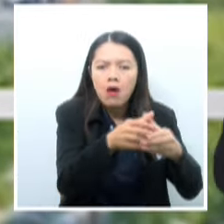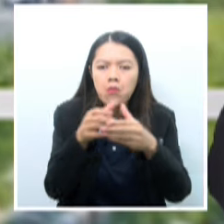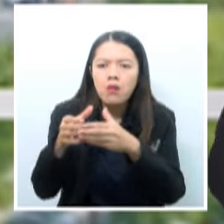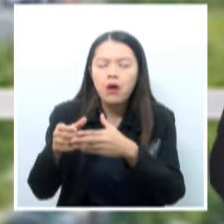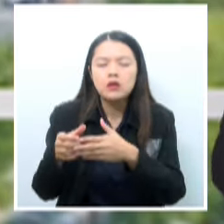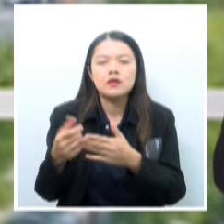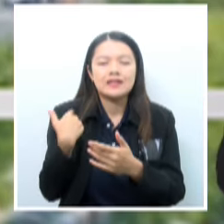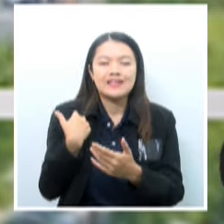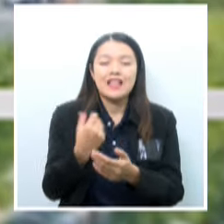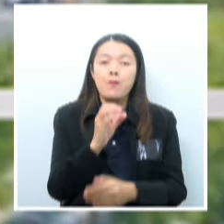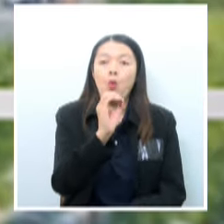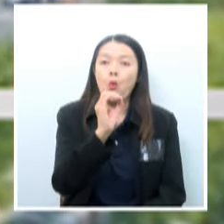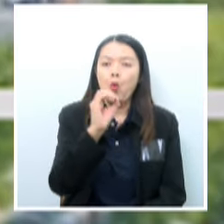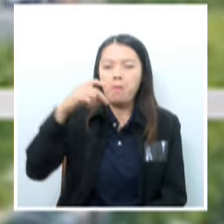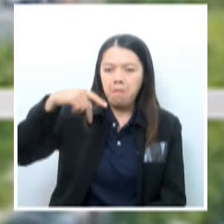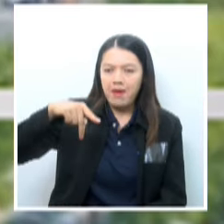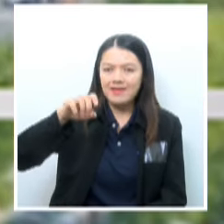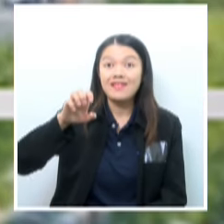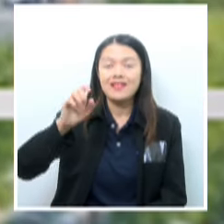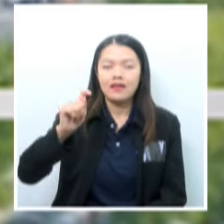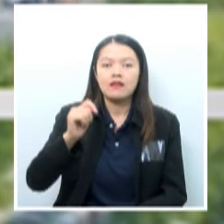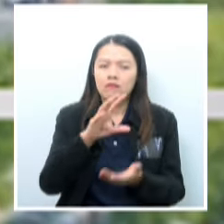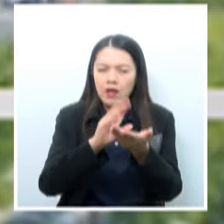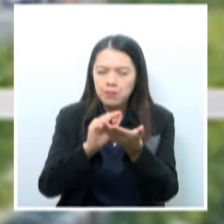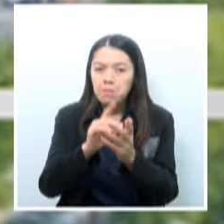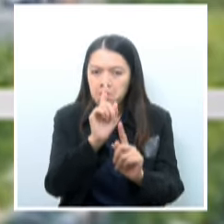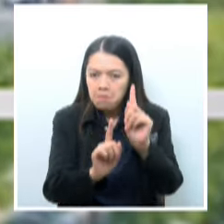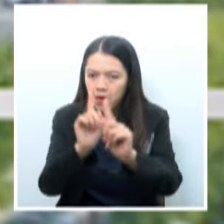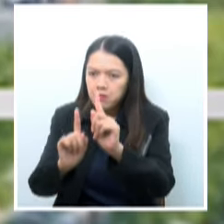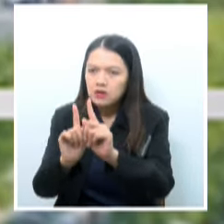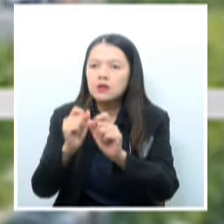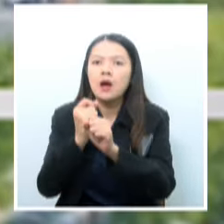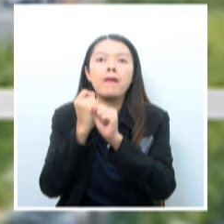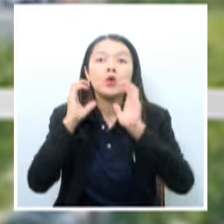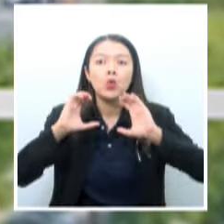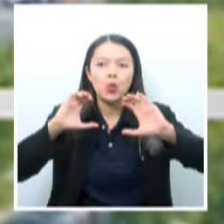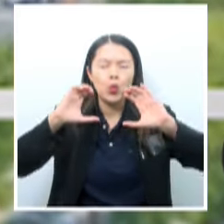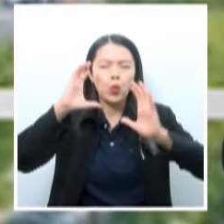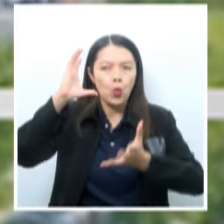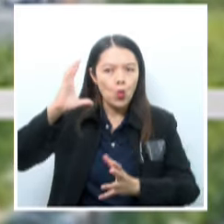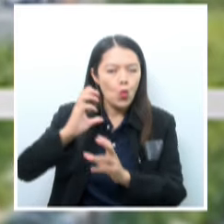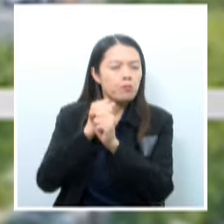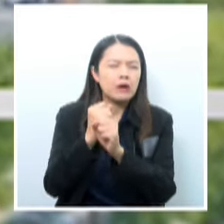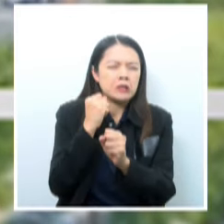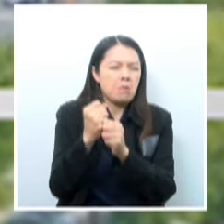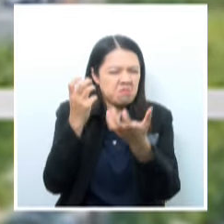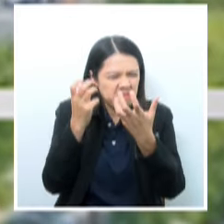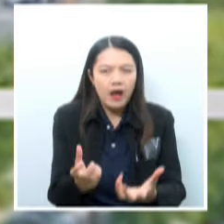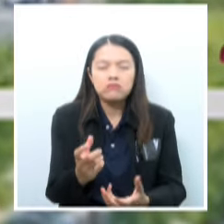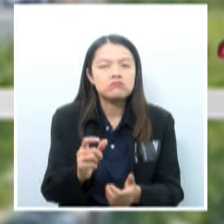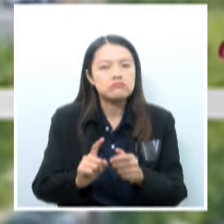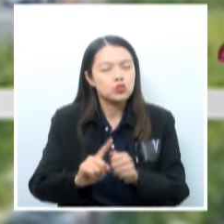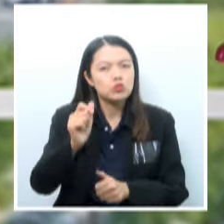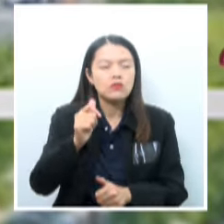คะสำรวจผลการลดภาระของข้าราชการครูนะคะจากความที่เห็นว่ามีภาระงานไหนบ้างที่ท่านมองว่าเป็นภาระน